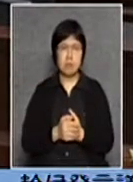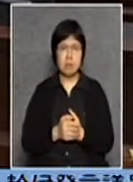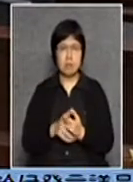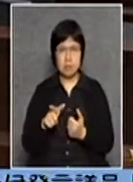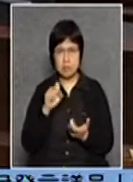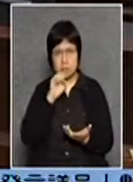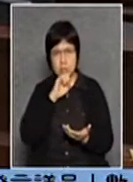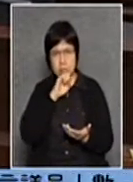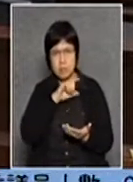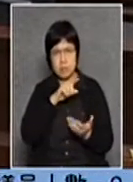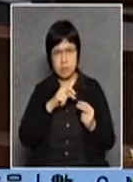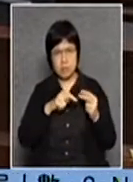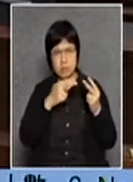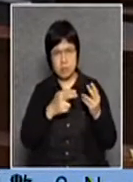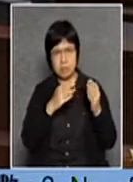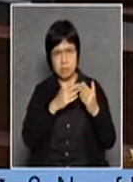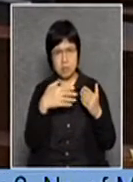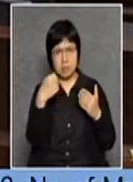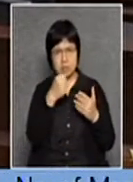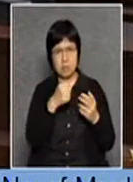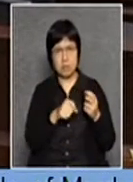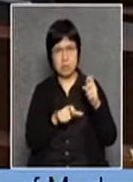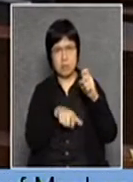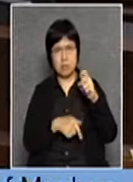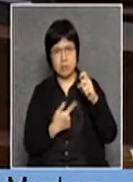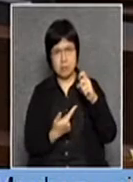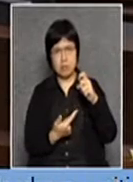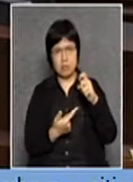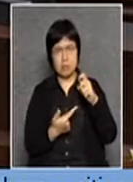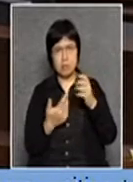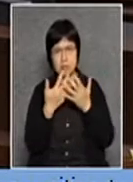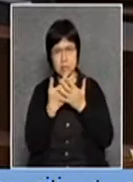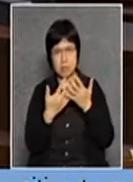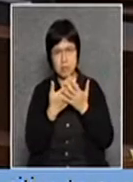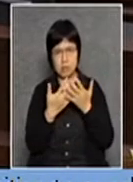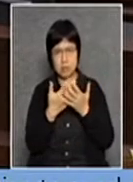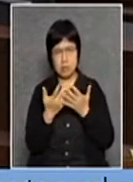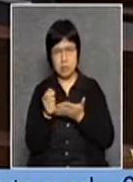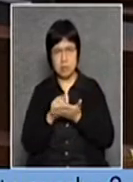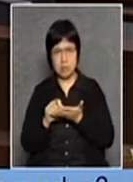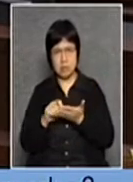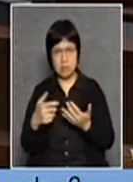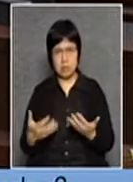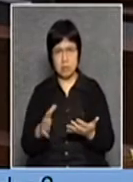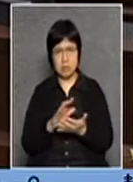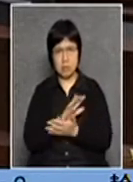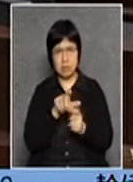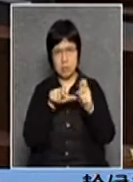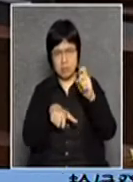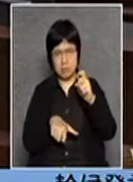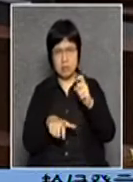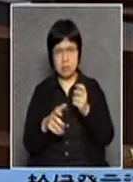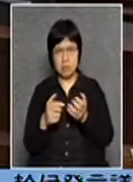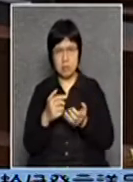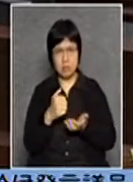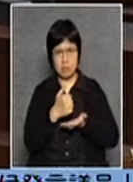出，發展局局長在9月8日在他的網誌度提及，他於今年7月獲邀出席一